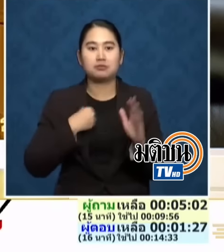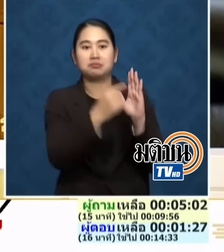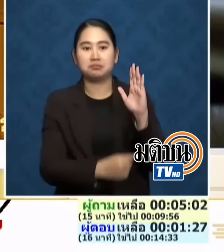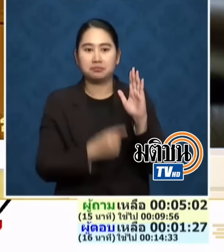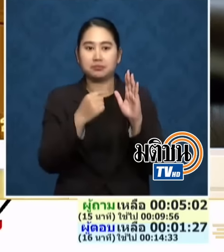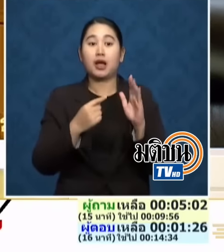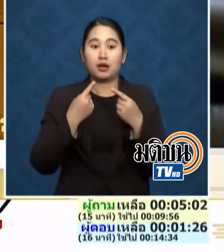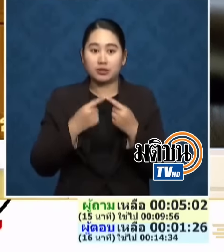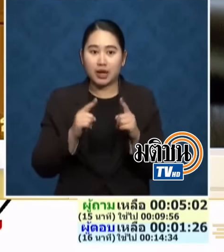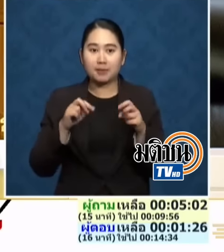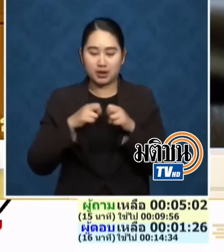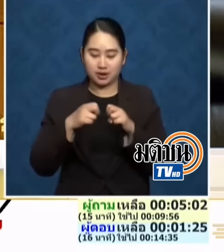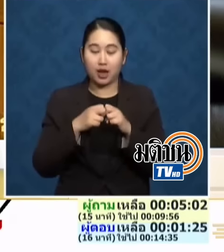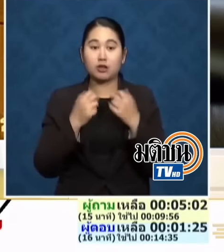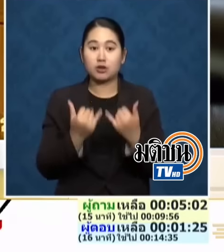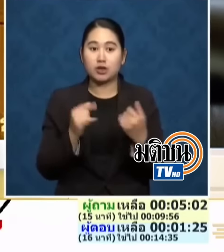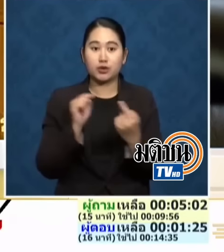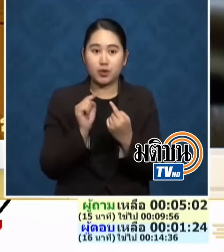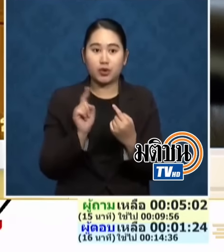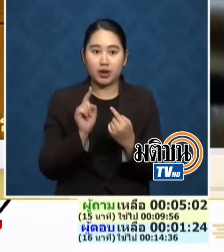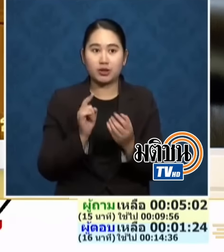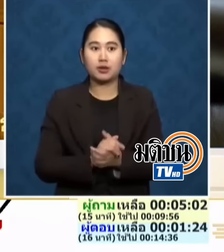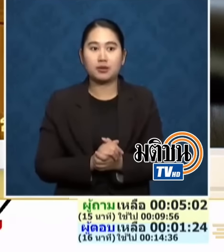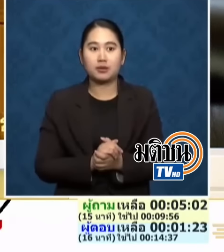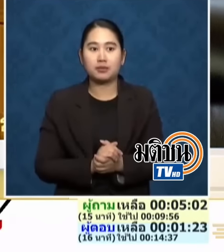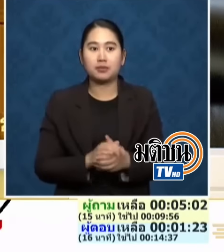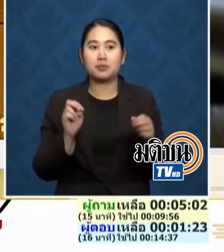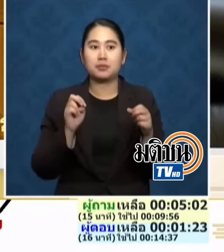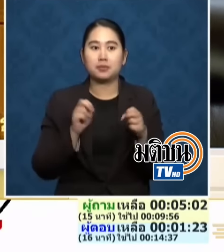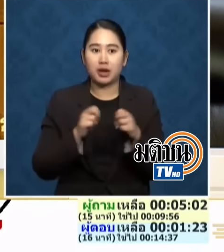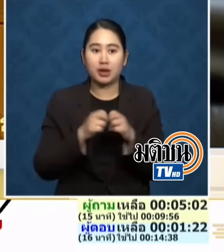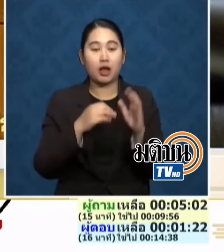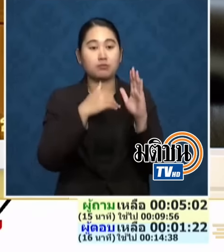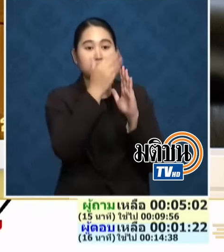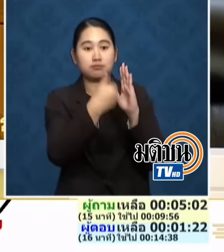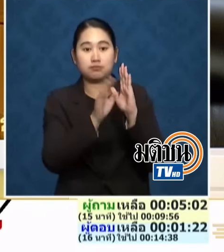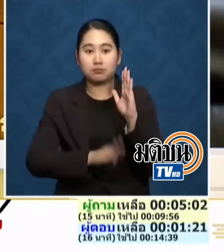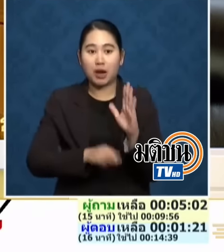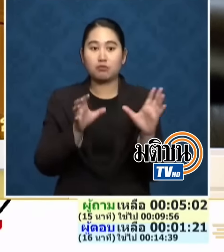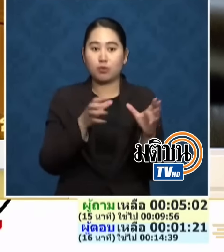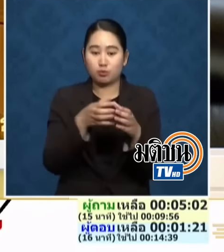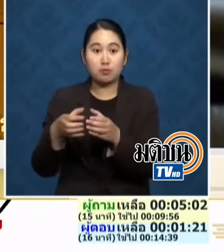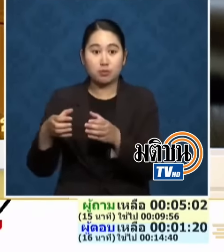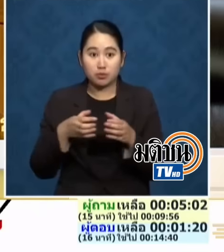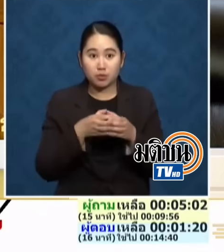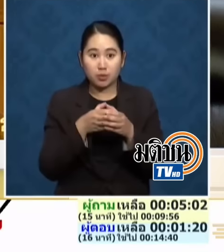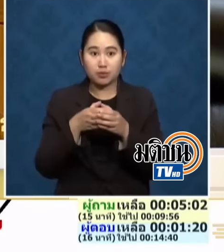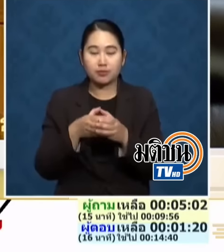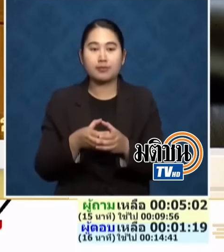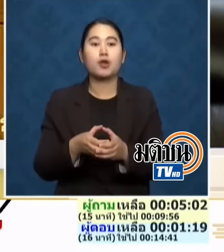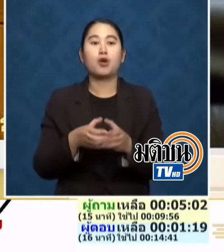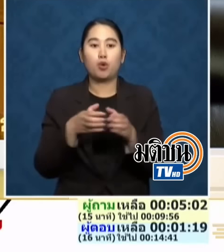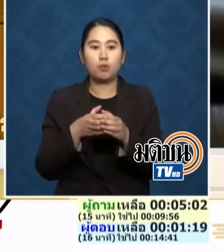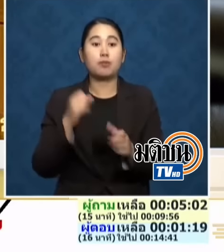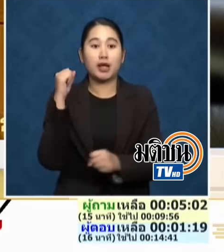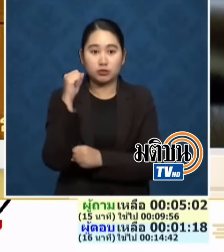แลปัญหาทพี่น้องไปวาจะเป็พี่มูปสมัสชาปาชาชสีภาคและพี่น้องสมัชาคนจน